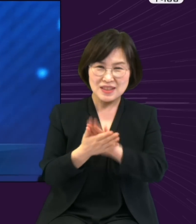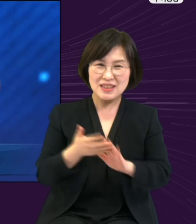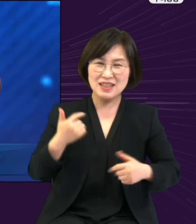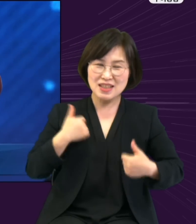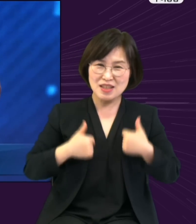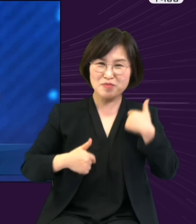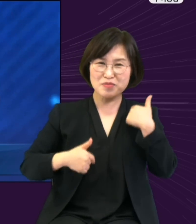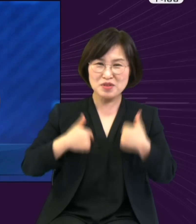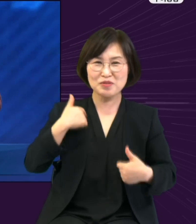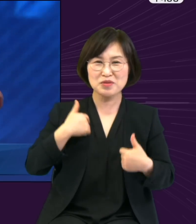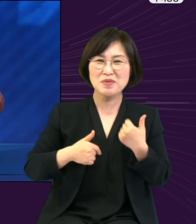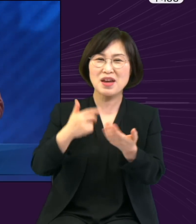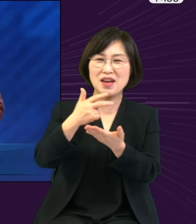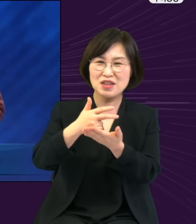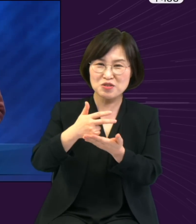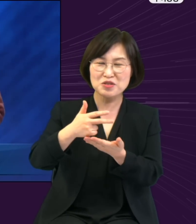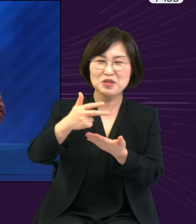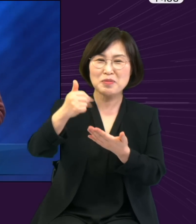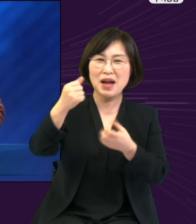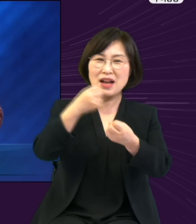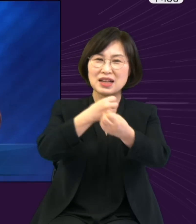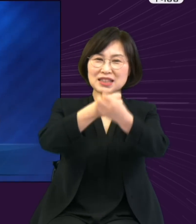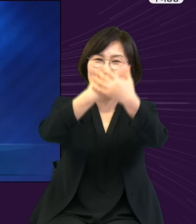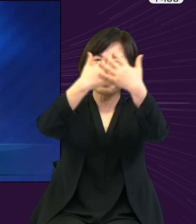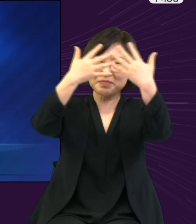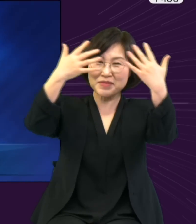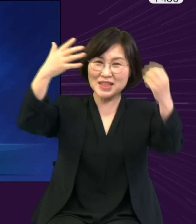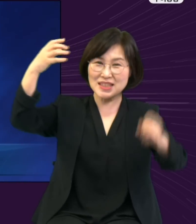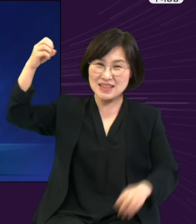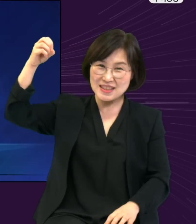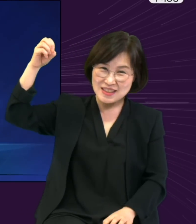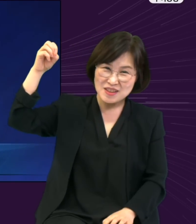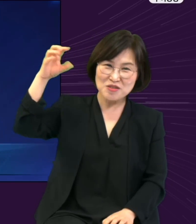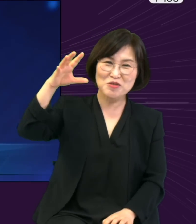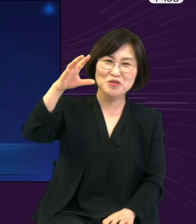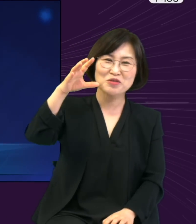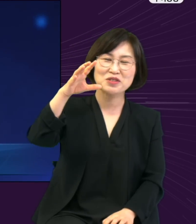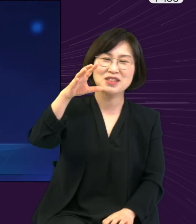변함없는 기쁨의 주 밝은 빛을